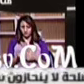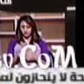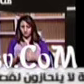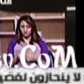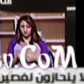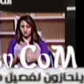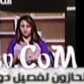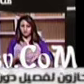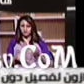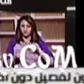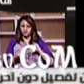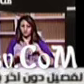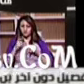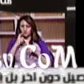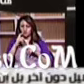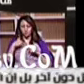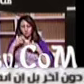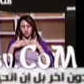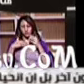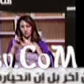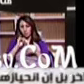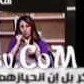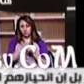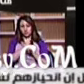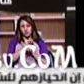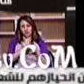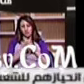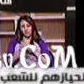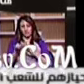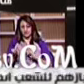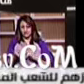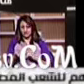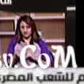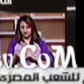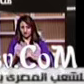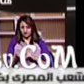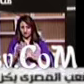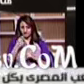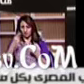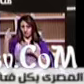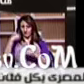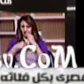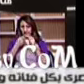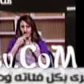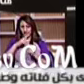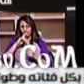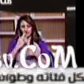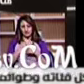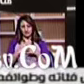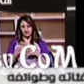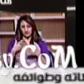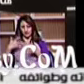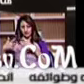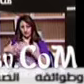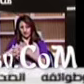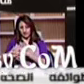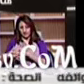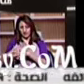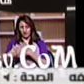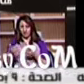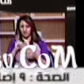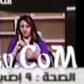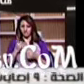دلوقتي مع احترامي كل مؤسسات الدوله المؤسستين الوحدين اللي لسه لغايه دلوقتي واقفين على رجليهم صراحه هم مؤسسه العسكريه ومؤسسه